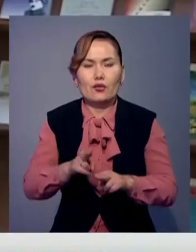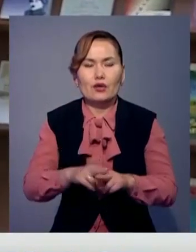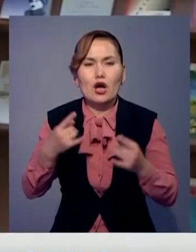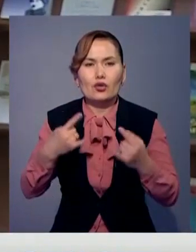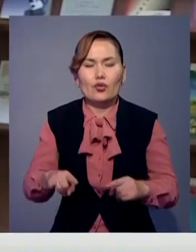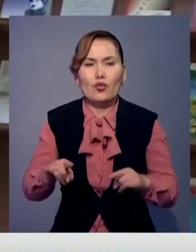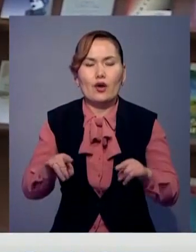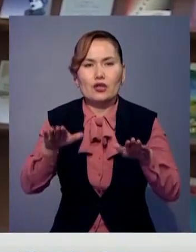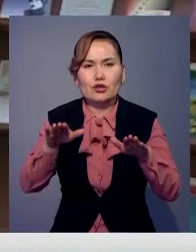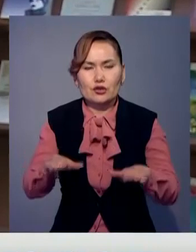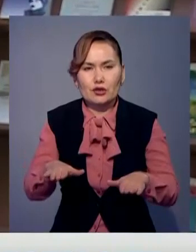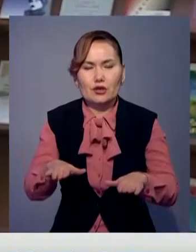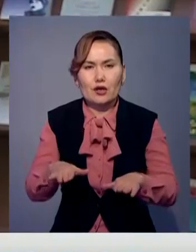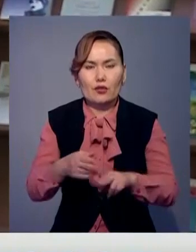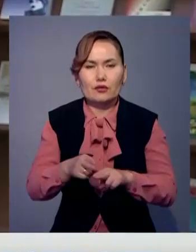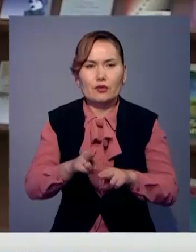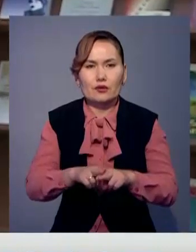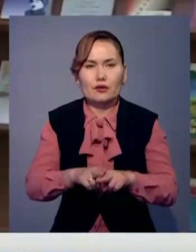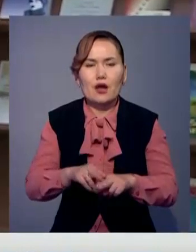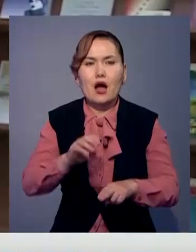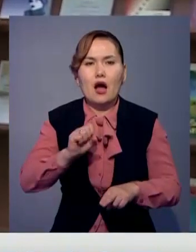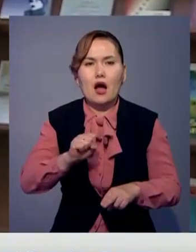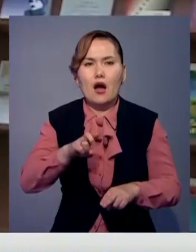Құрманғазы Динаның, Әбу